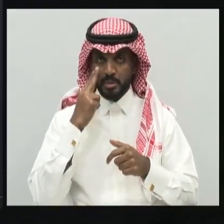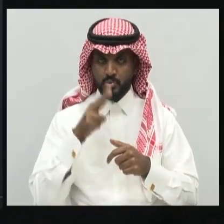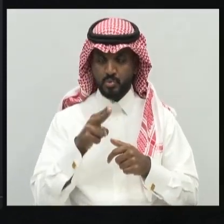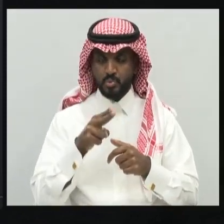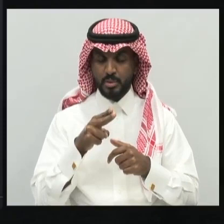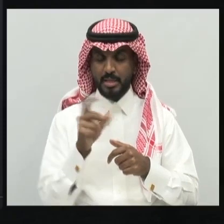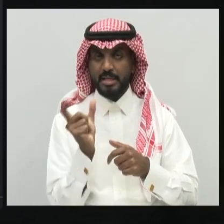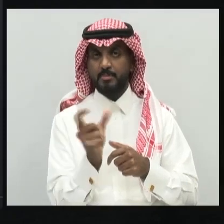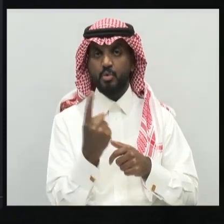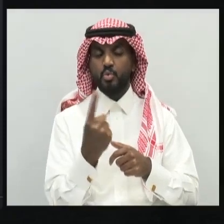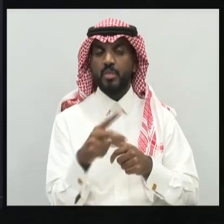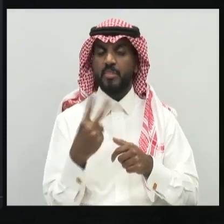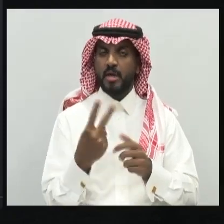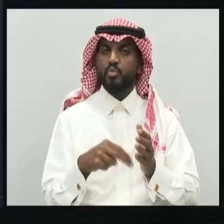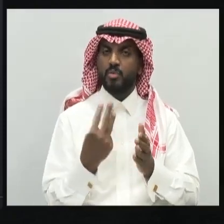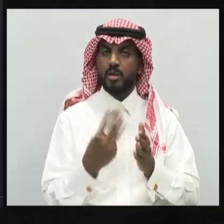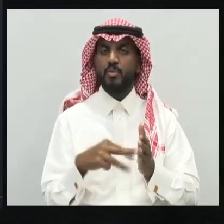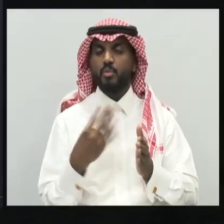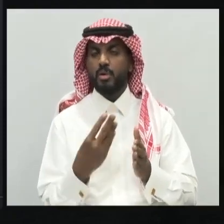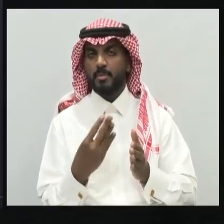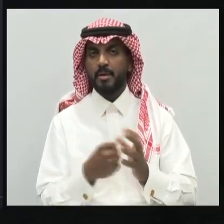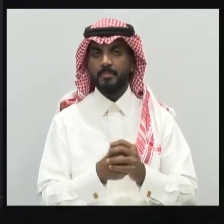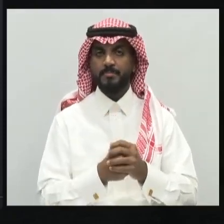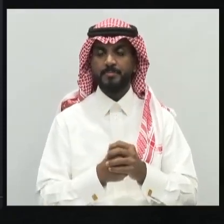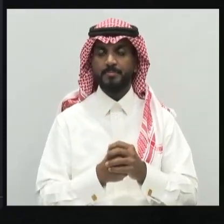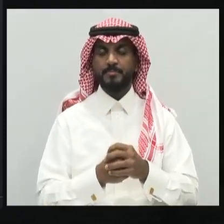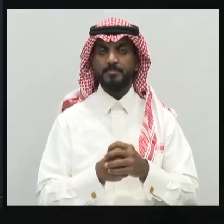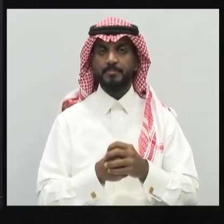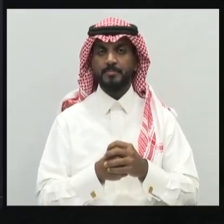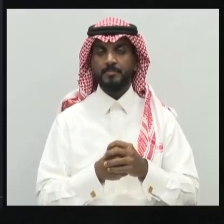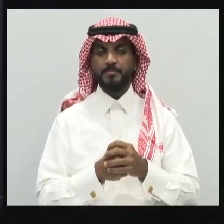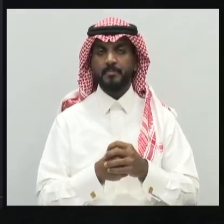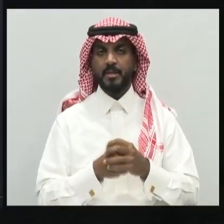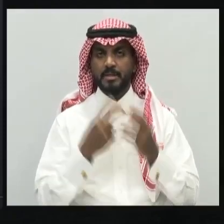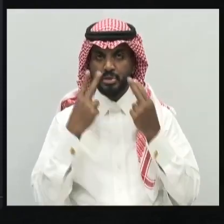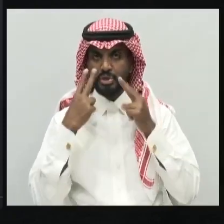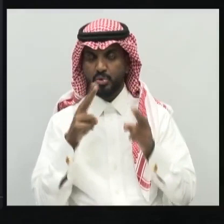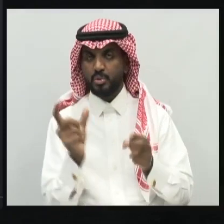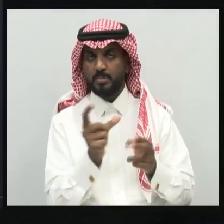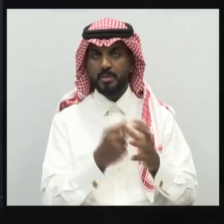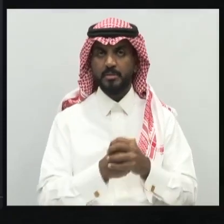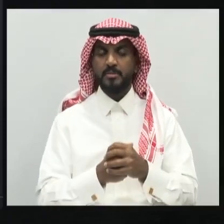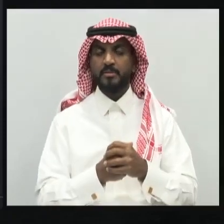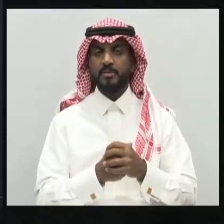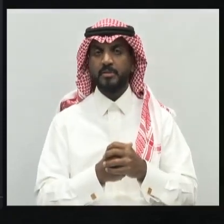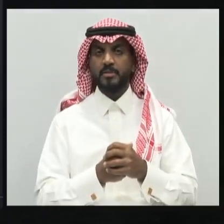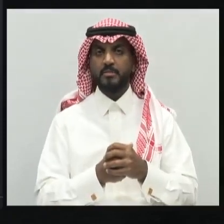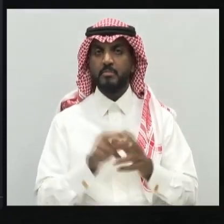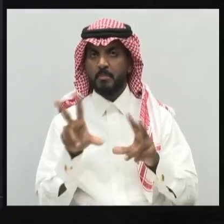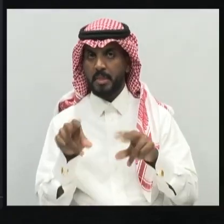جيدا على الكلمه الاولى ثم الثانيه ثم الثالثه ثم الرابعه ايضا شاهدوا هذه الكلمات اذا كانت